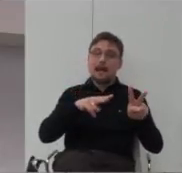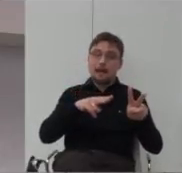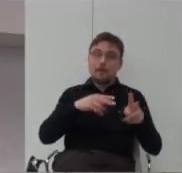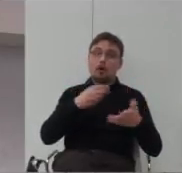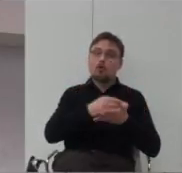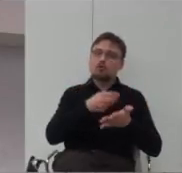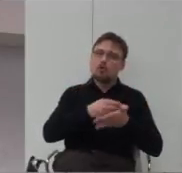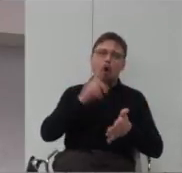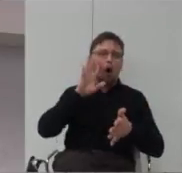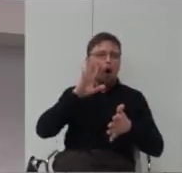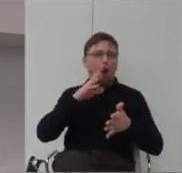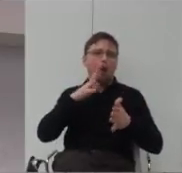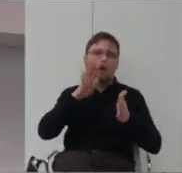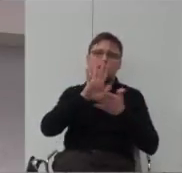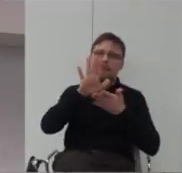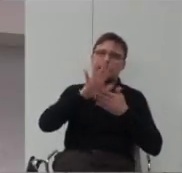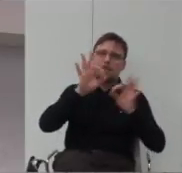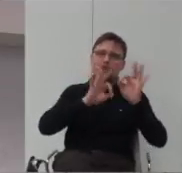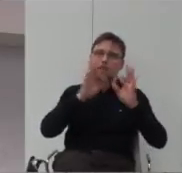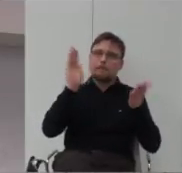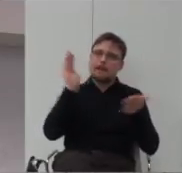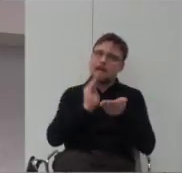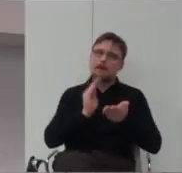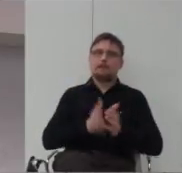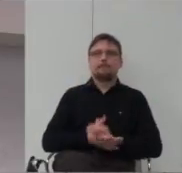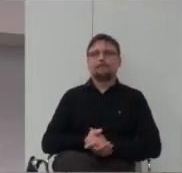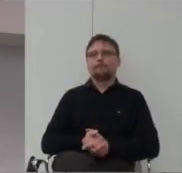nieruchomości w Szwajcarii, a czynsze w takich